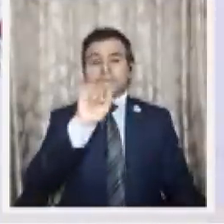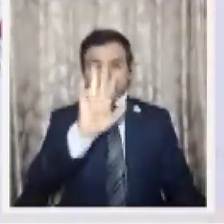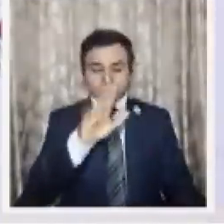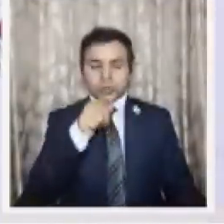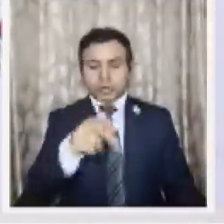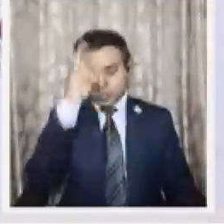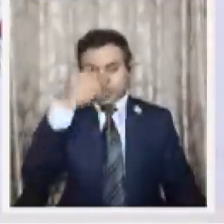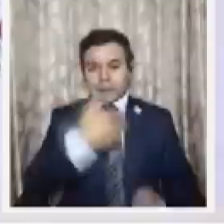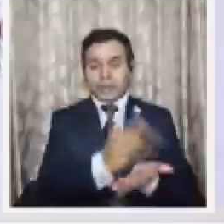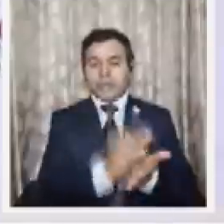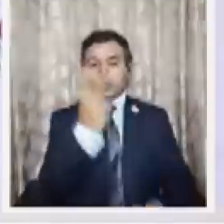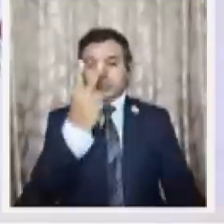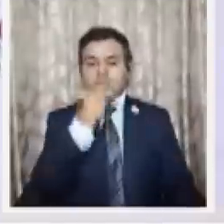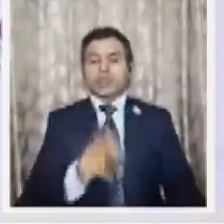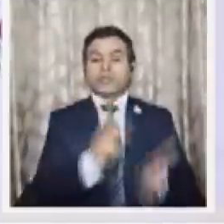রংপুর বিভাগে 4 জন।